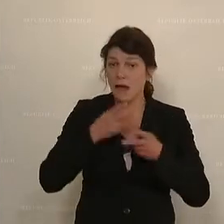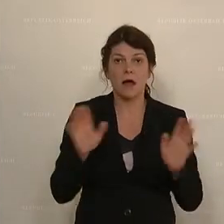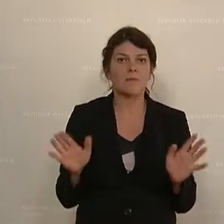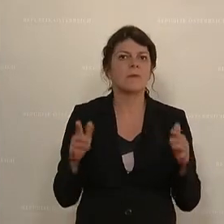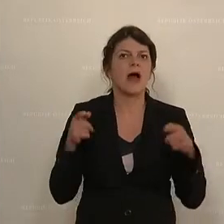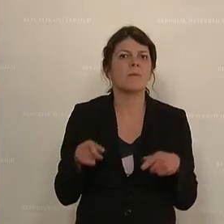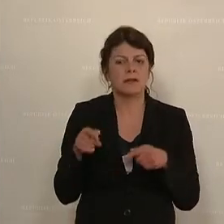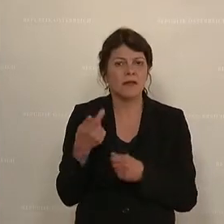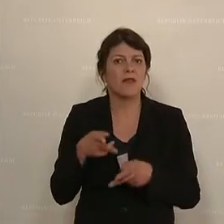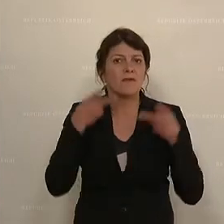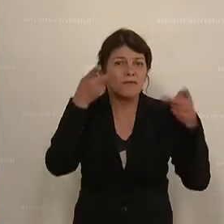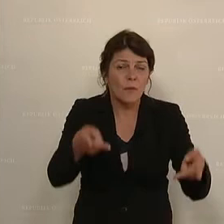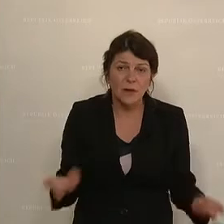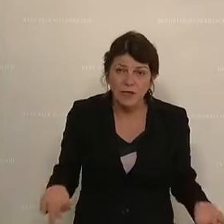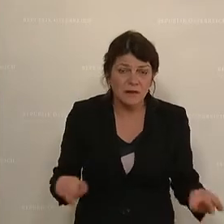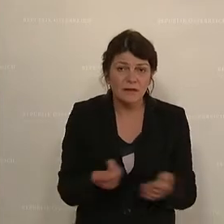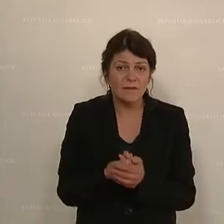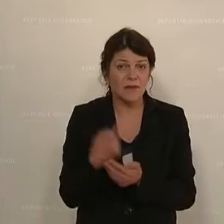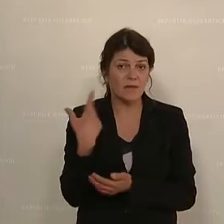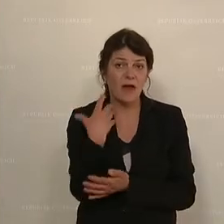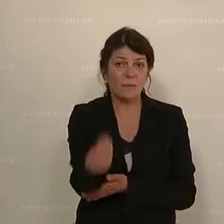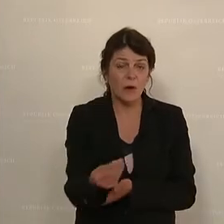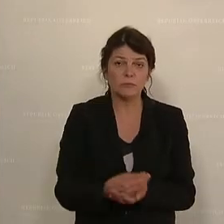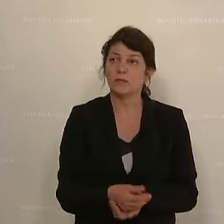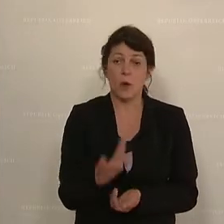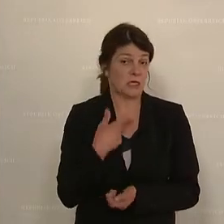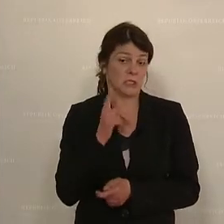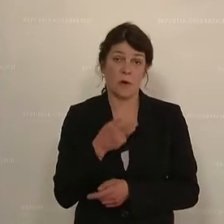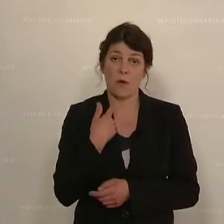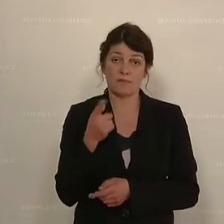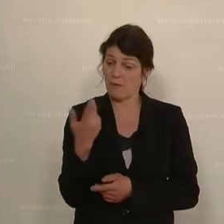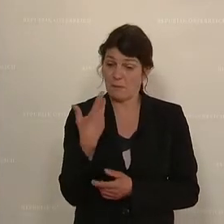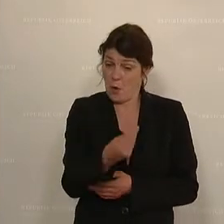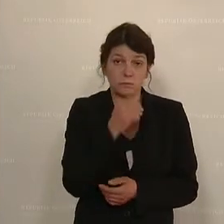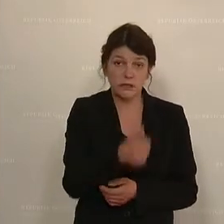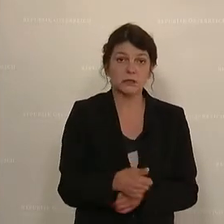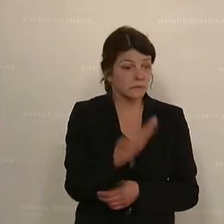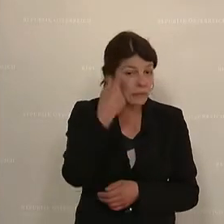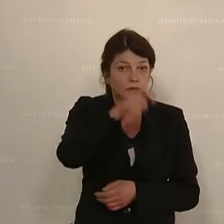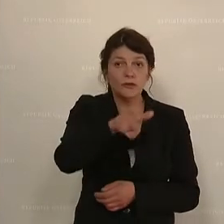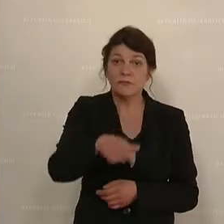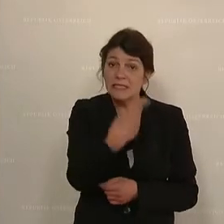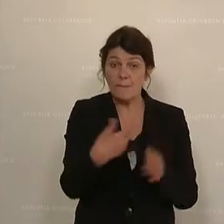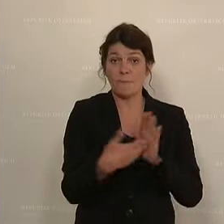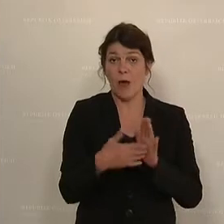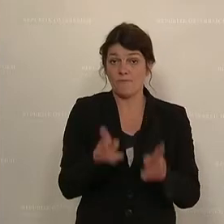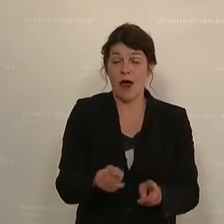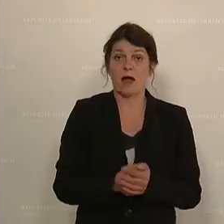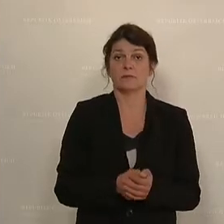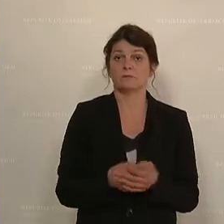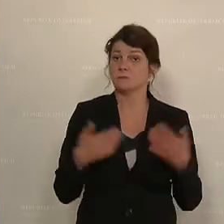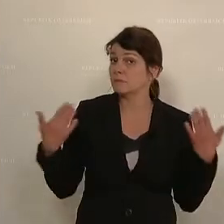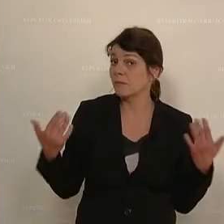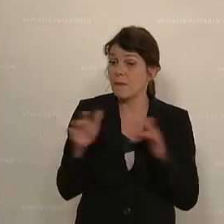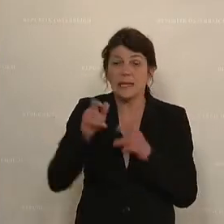Aber wohin fließen die Gelder? Wohin sie definitiv nicht fließen, ist genau dort, wo es die Menschen brauchen würden, wo es